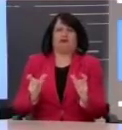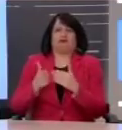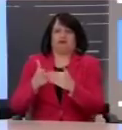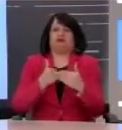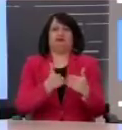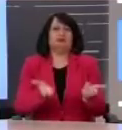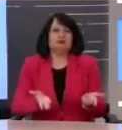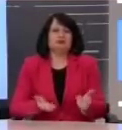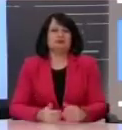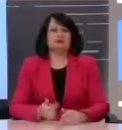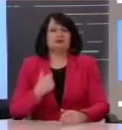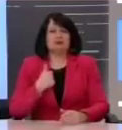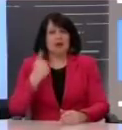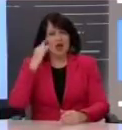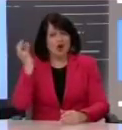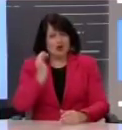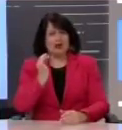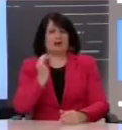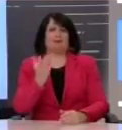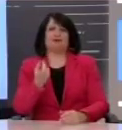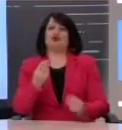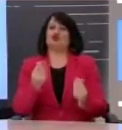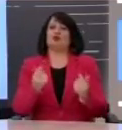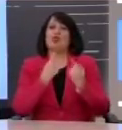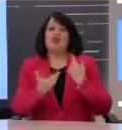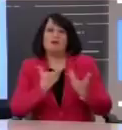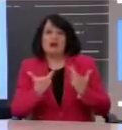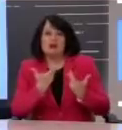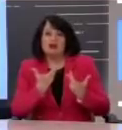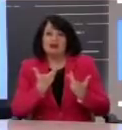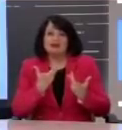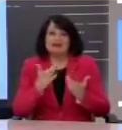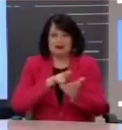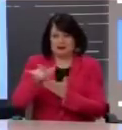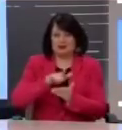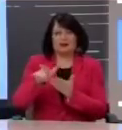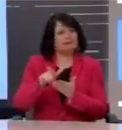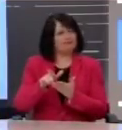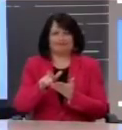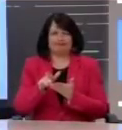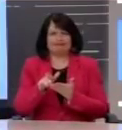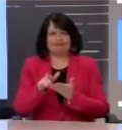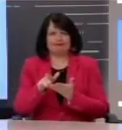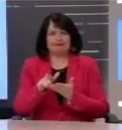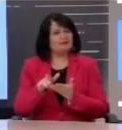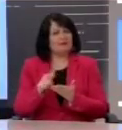λογική διαπραγμάτευσης σε ό,τι αφορά την αναβάθμιση για αεροσκάφη, είναι κάτι το οποίο δεν